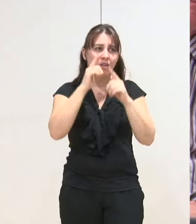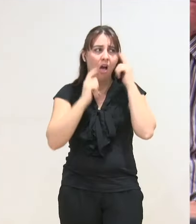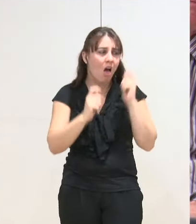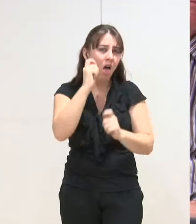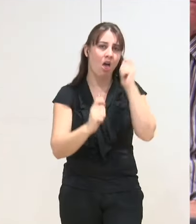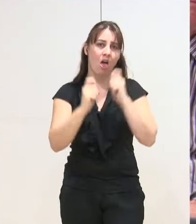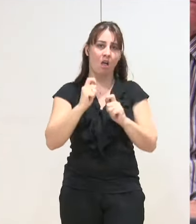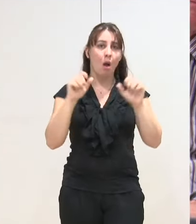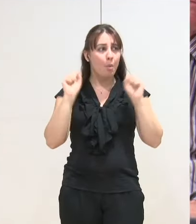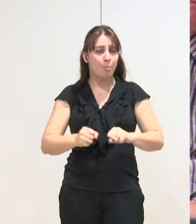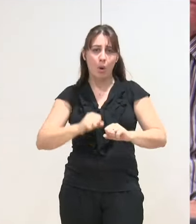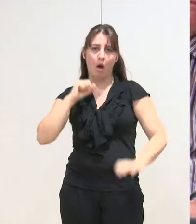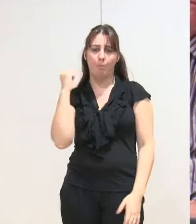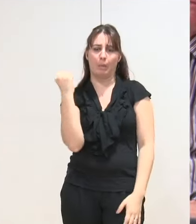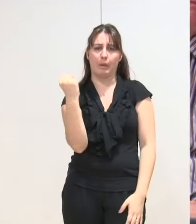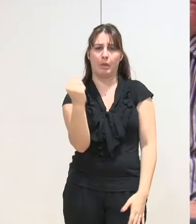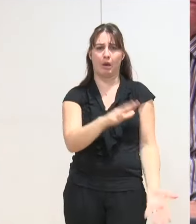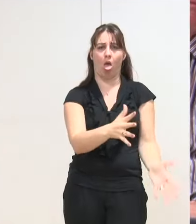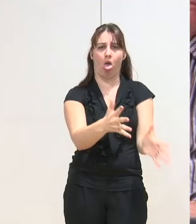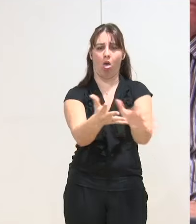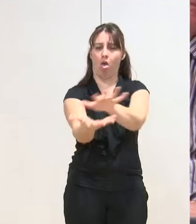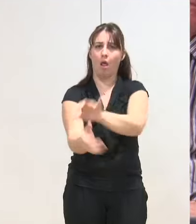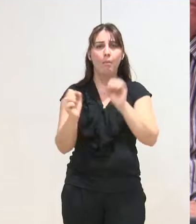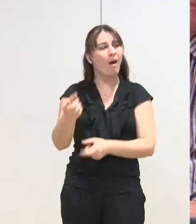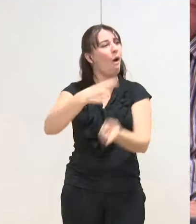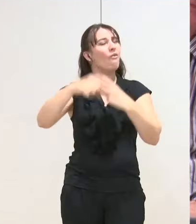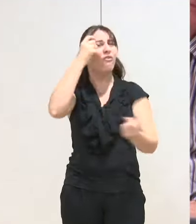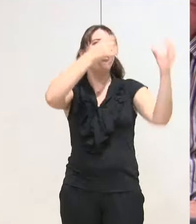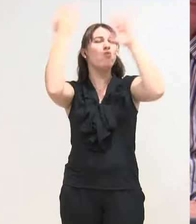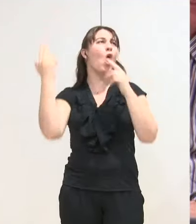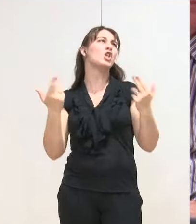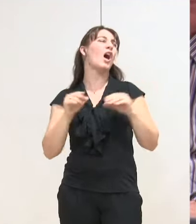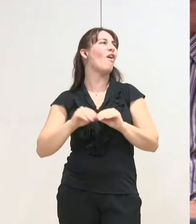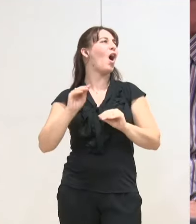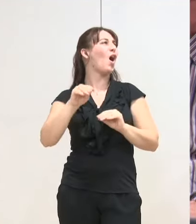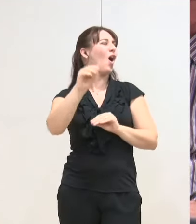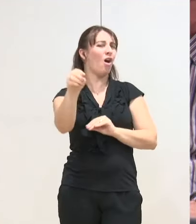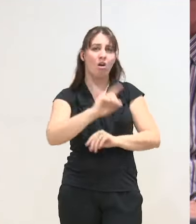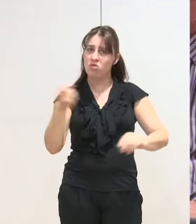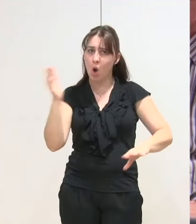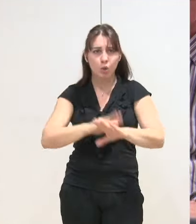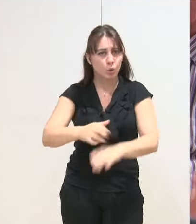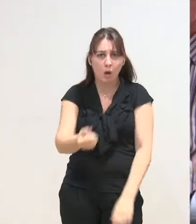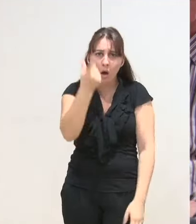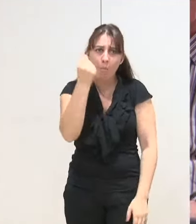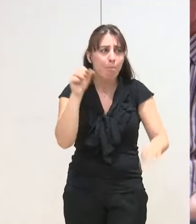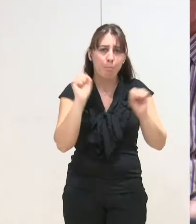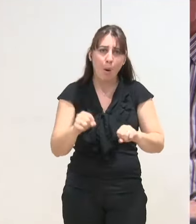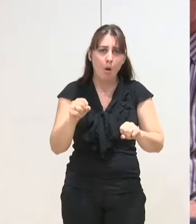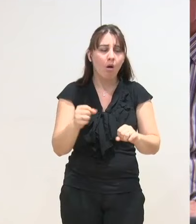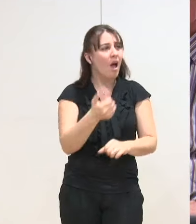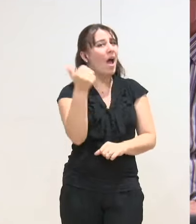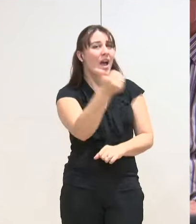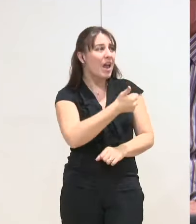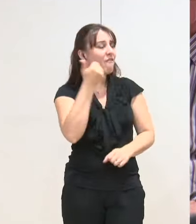le fait que les choses peuvent s'aggraver beaucoup plus vite que vous ne le pensez et pour des raisons qui n'auront rien à voir avec ce que